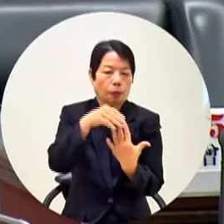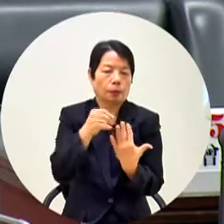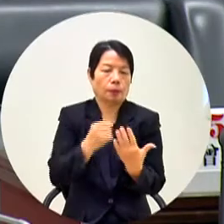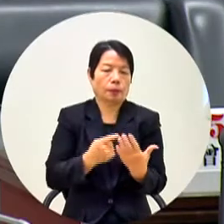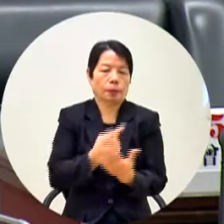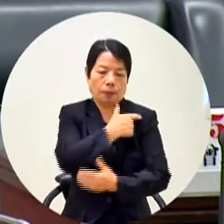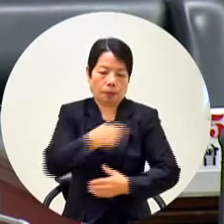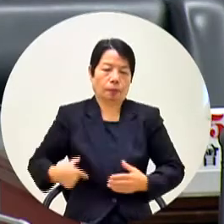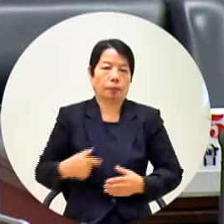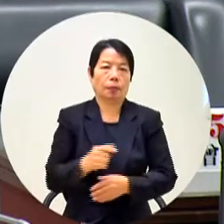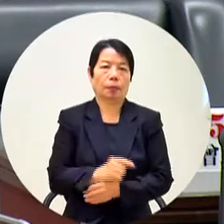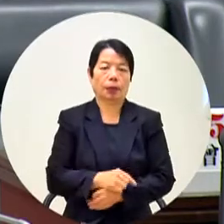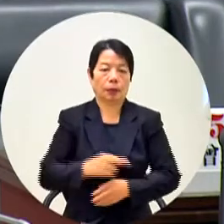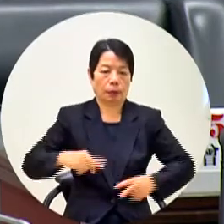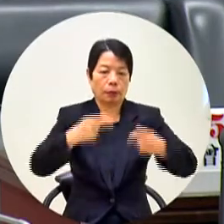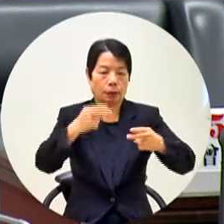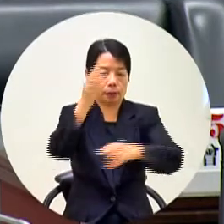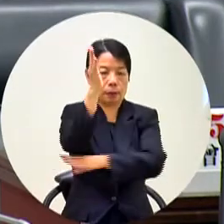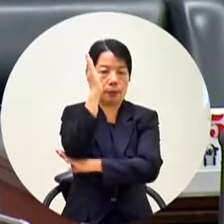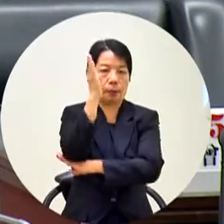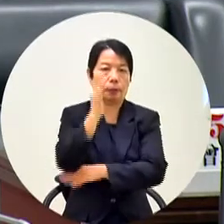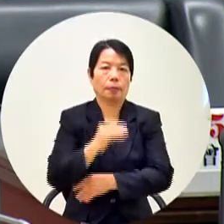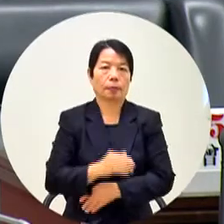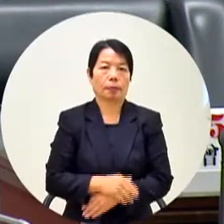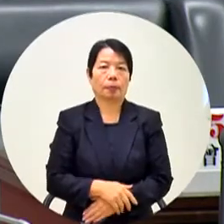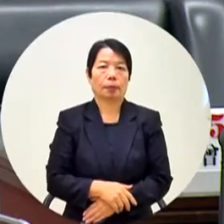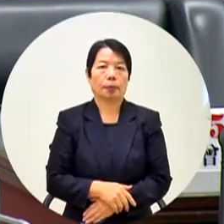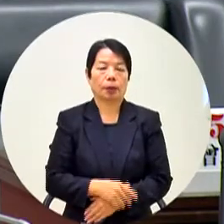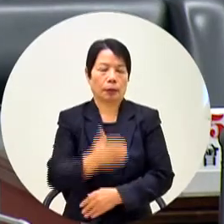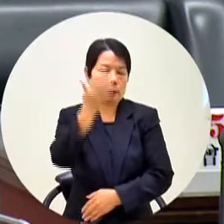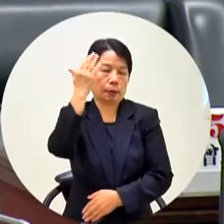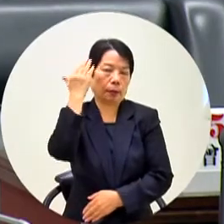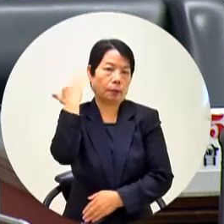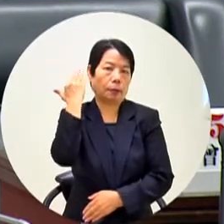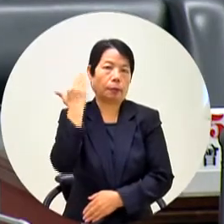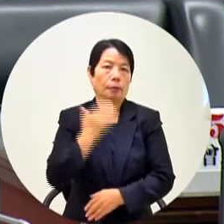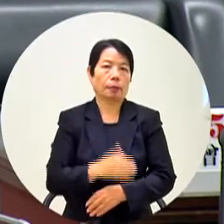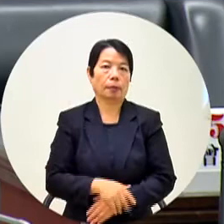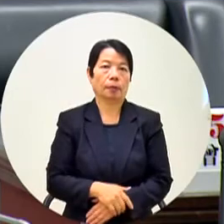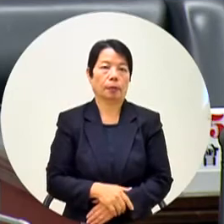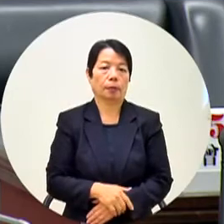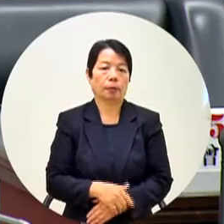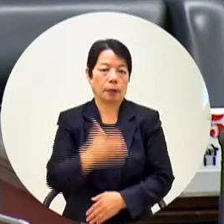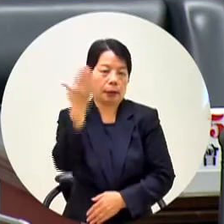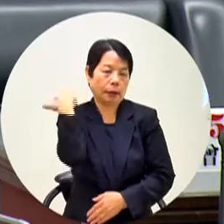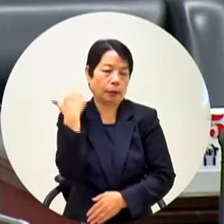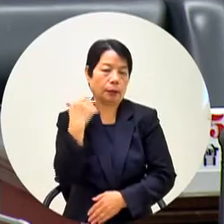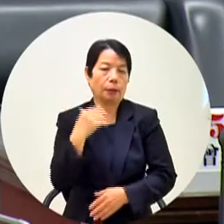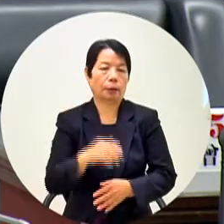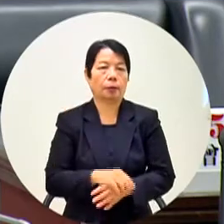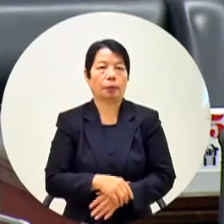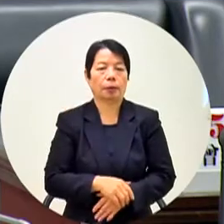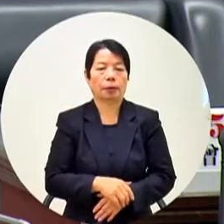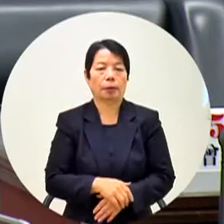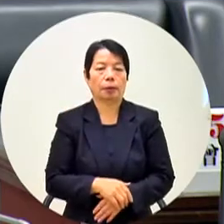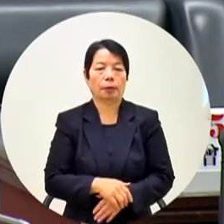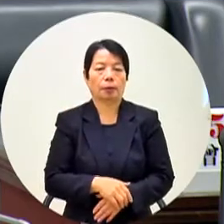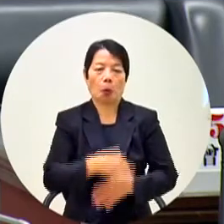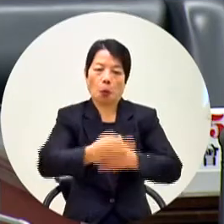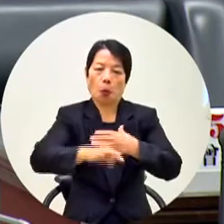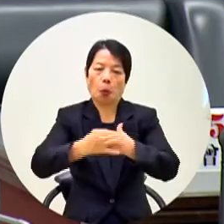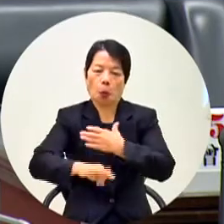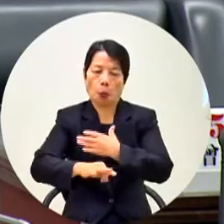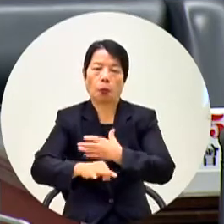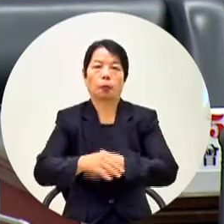善咱政府，啊，遮过去无好的习惯。我请教